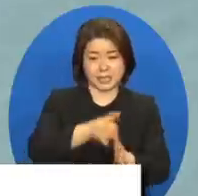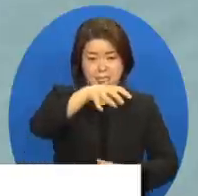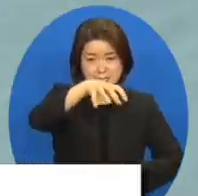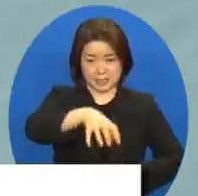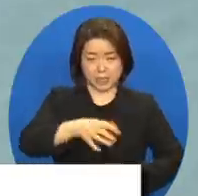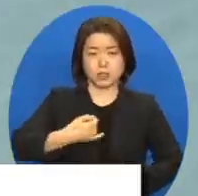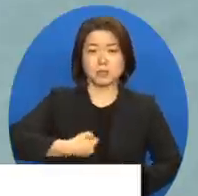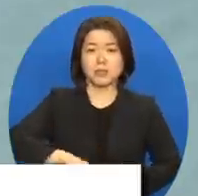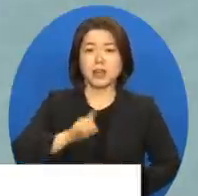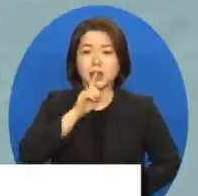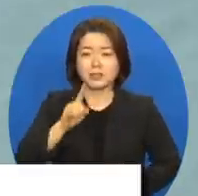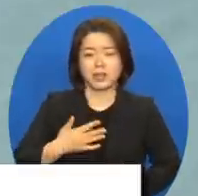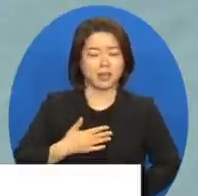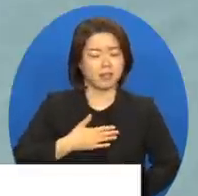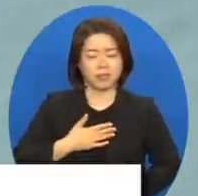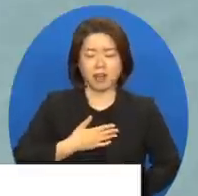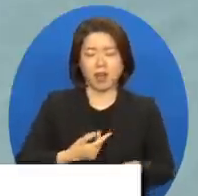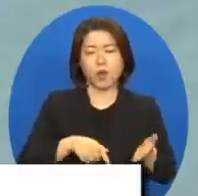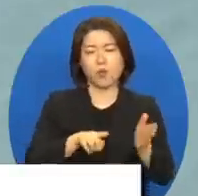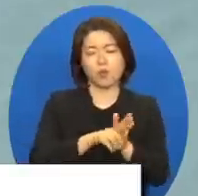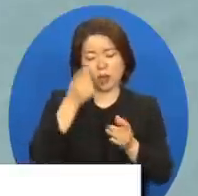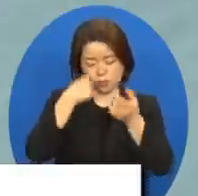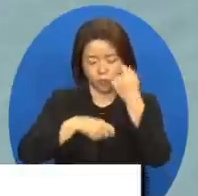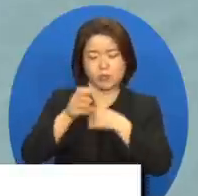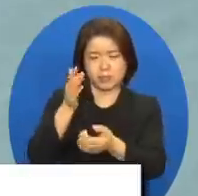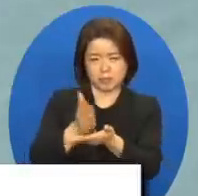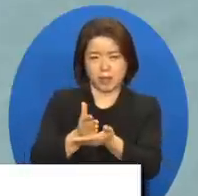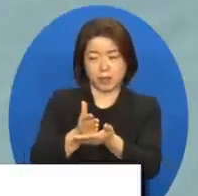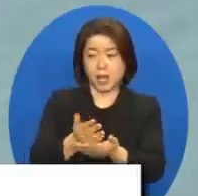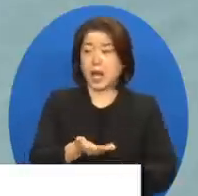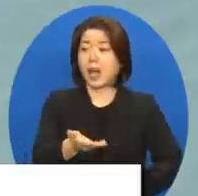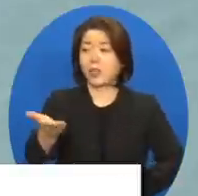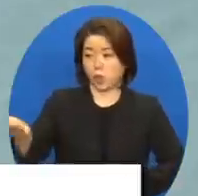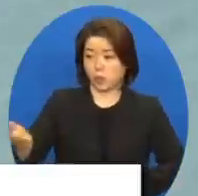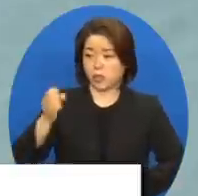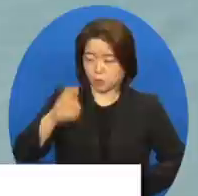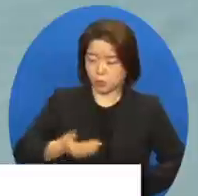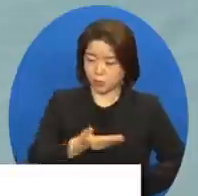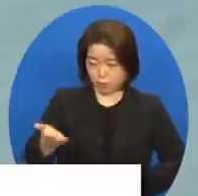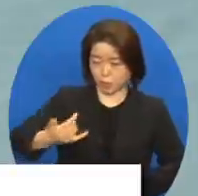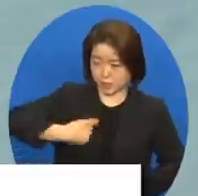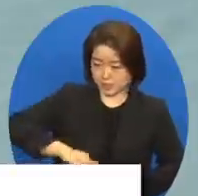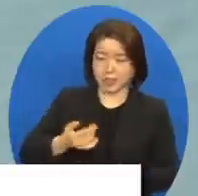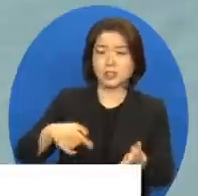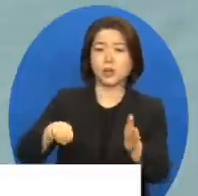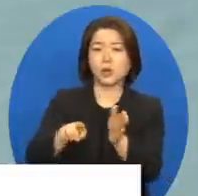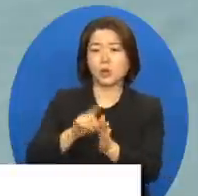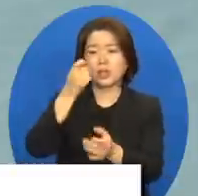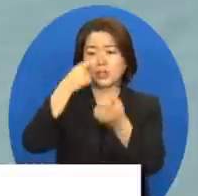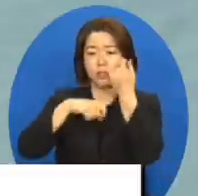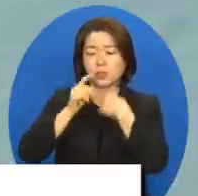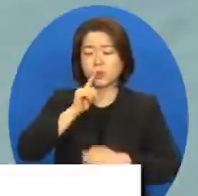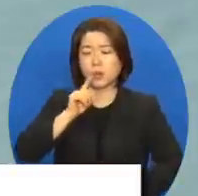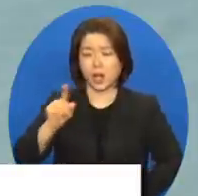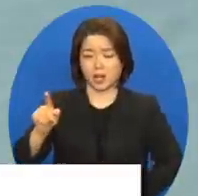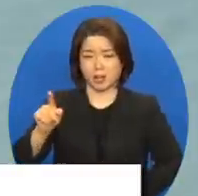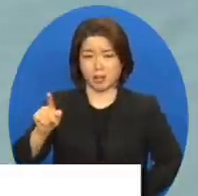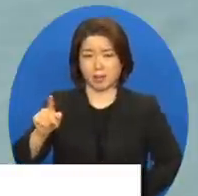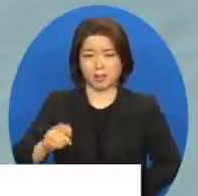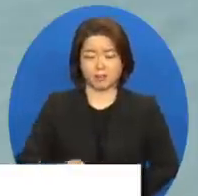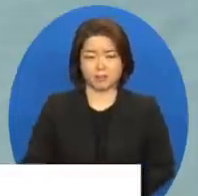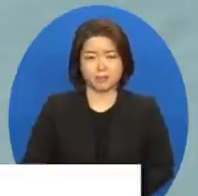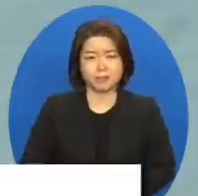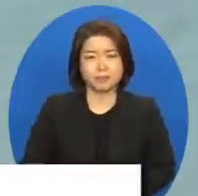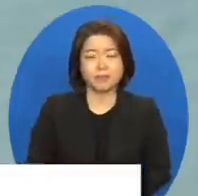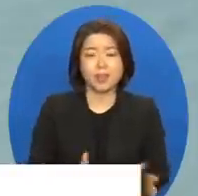딸들아 나를 위하여 울지 말고 너희와 너희 자녀를 위하여 울라 하셨습니다.